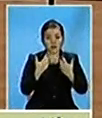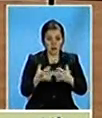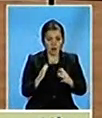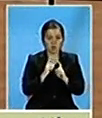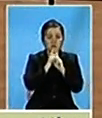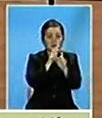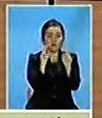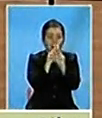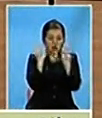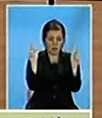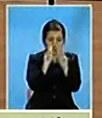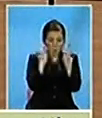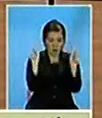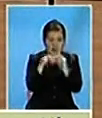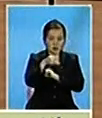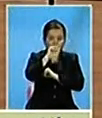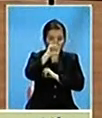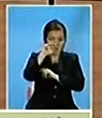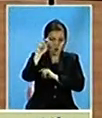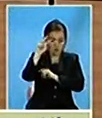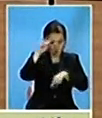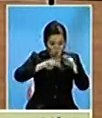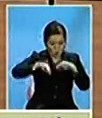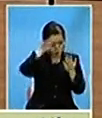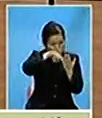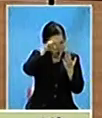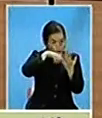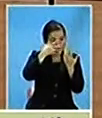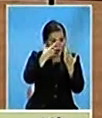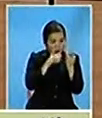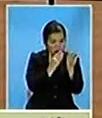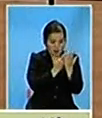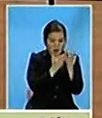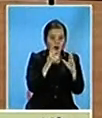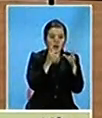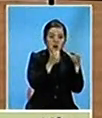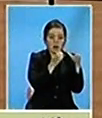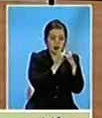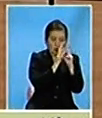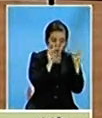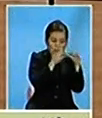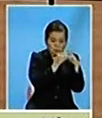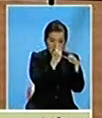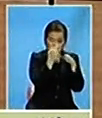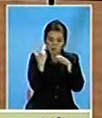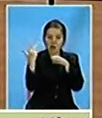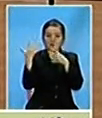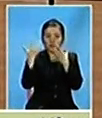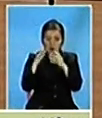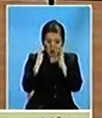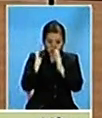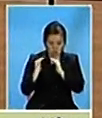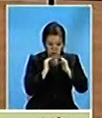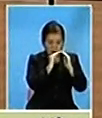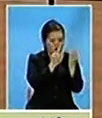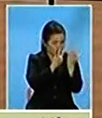ณะกรรมการสามัญของวุฒิสภาได้ศึกษามาแล้ว3ชุดคณะกรรมการสิทธิมนุษยชนแห่งชาติได้ศึกษามา